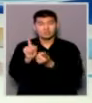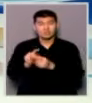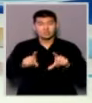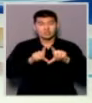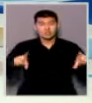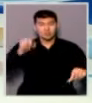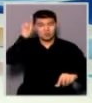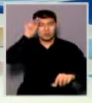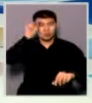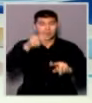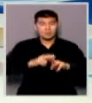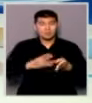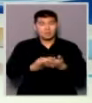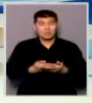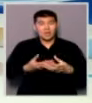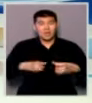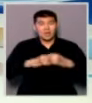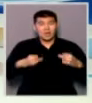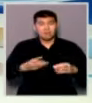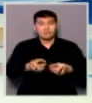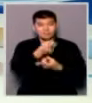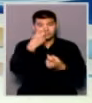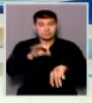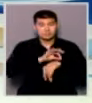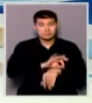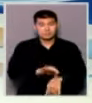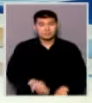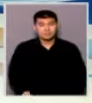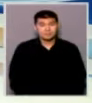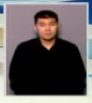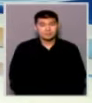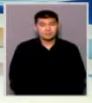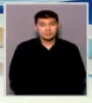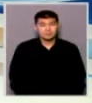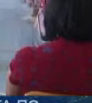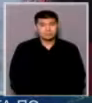и активно проводят информационно-разъяснительную работу.